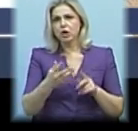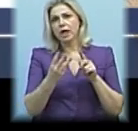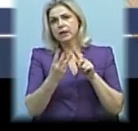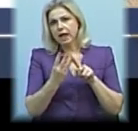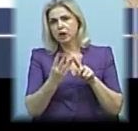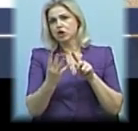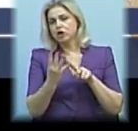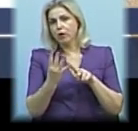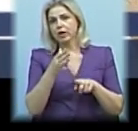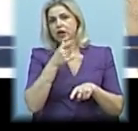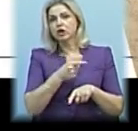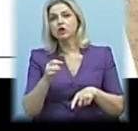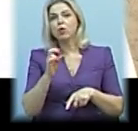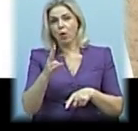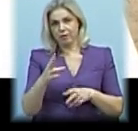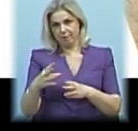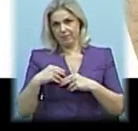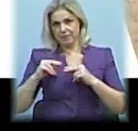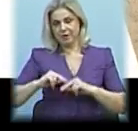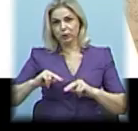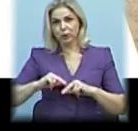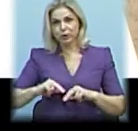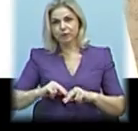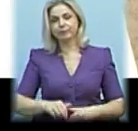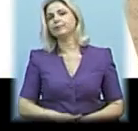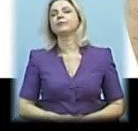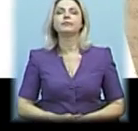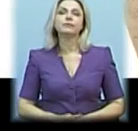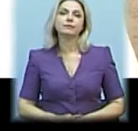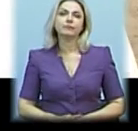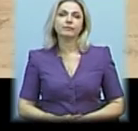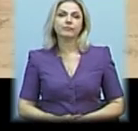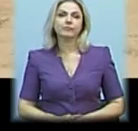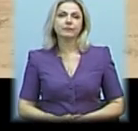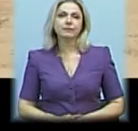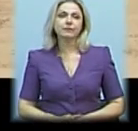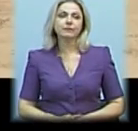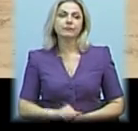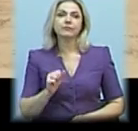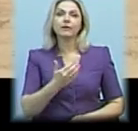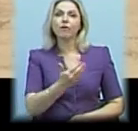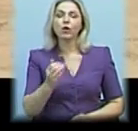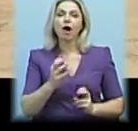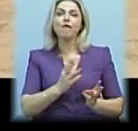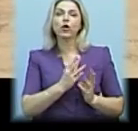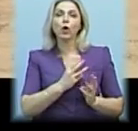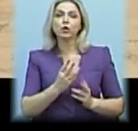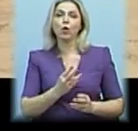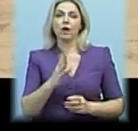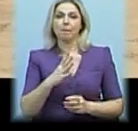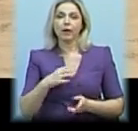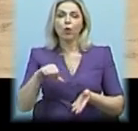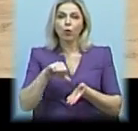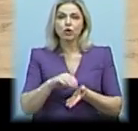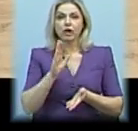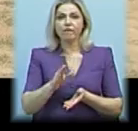третій чи четвертий сезон співпрацюємо. Миколаївці. Ми з ними вже третій або четвертий сезон співпрацюємо. А вони, як волонтери, брали участь і в